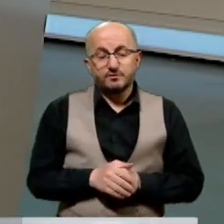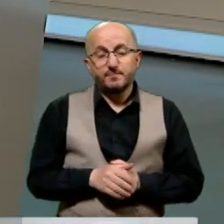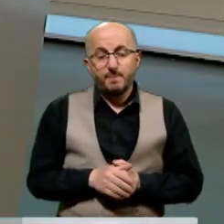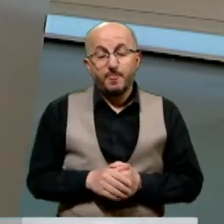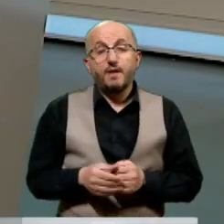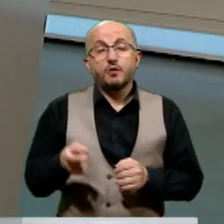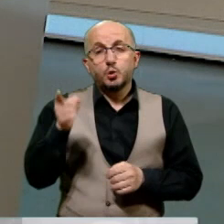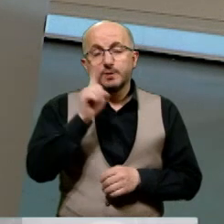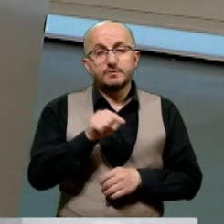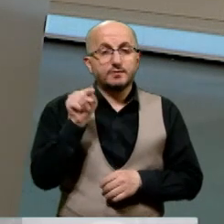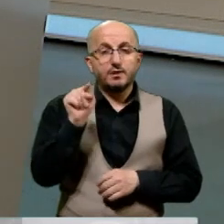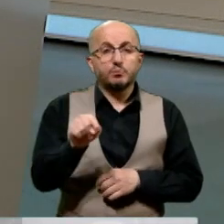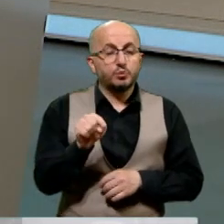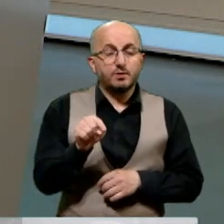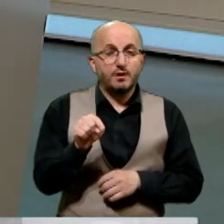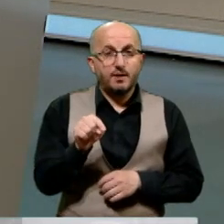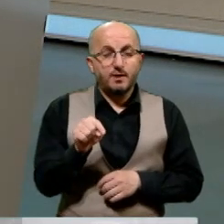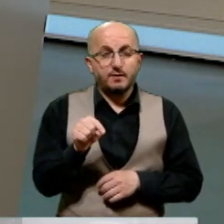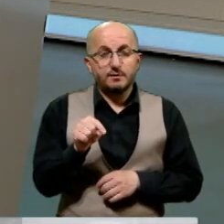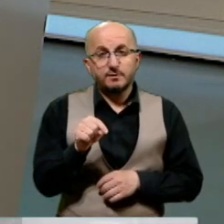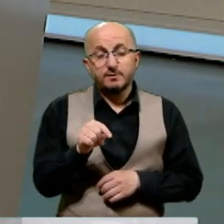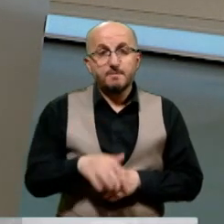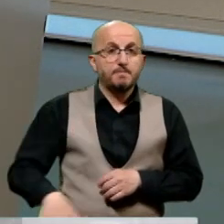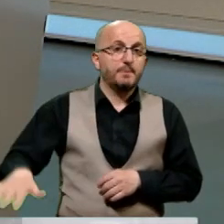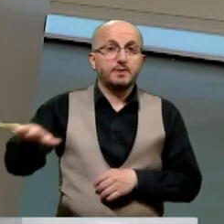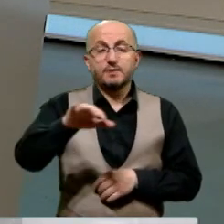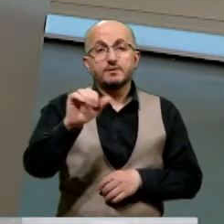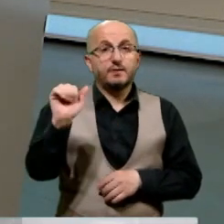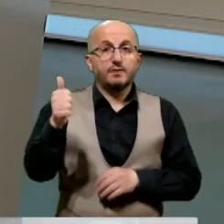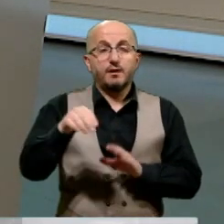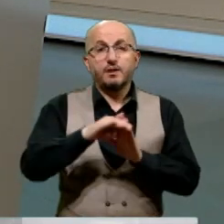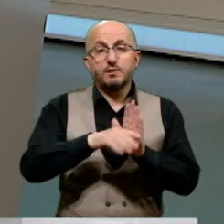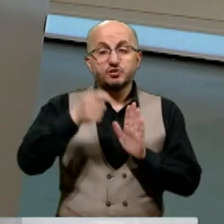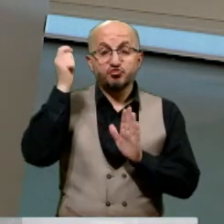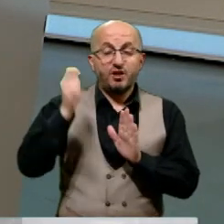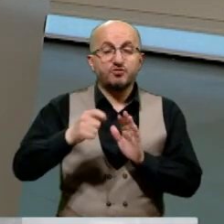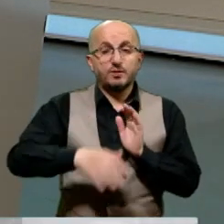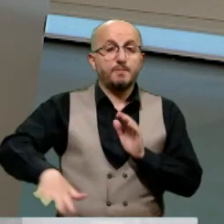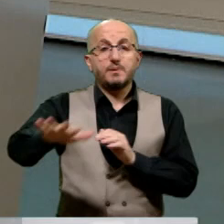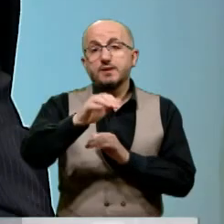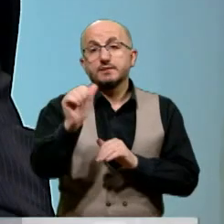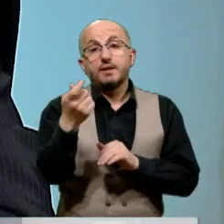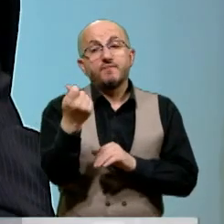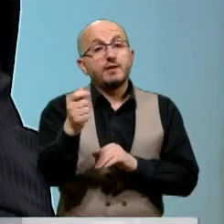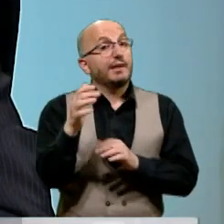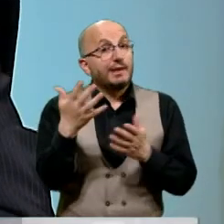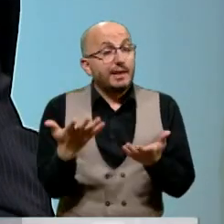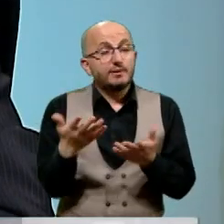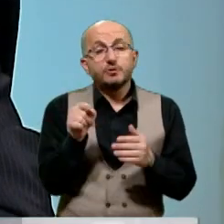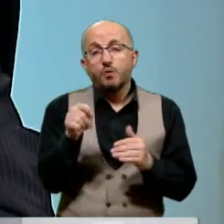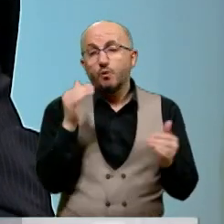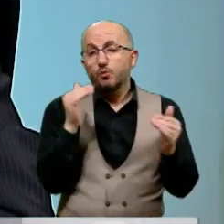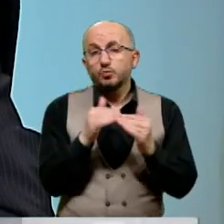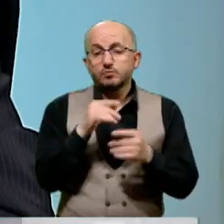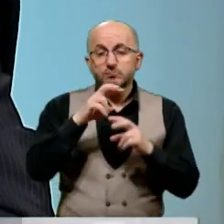Dolayısıyla burada piyasa değerleri gerçek piyasa değerleri Neyse bu piyasa